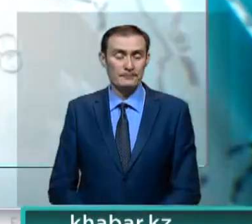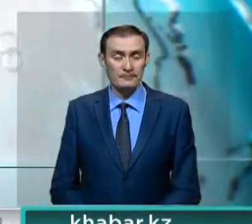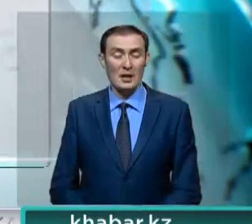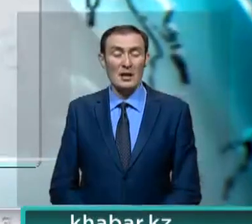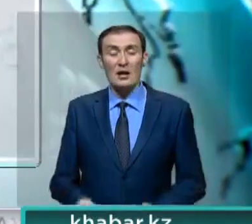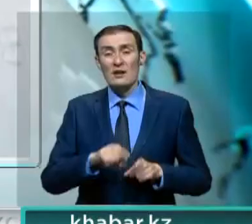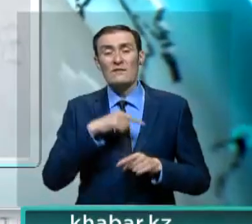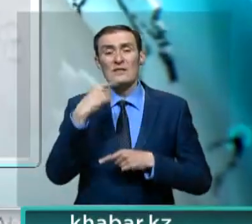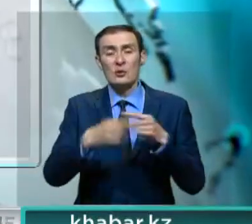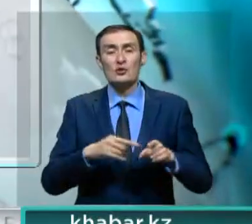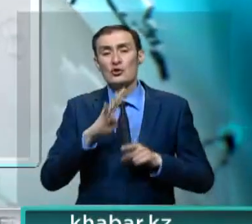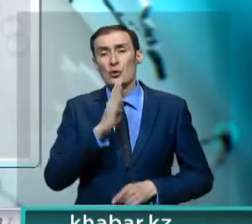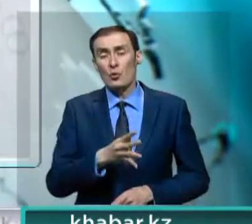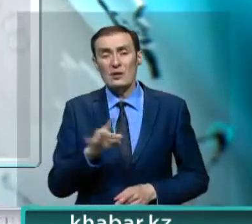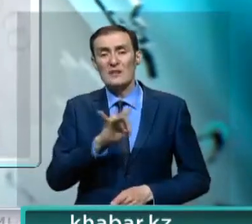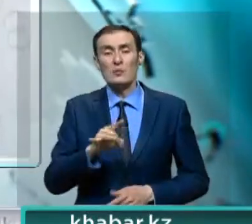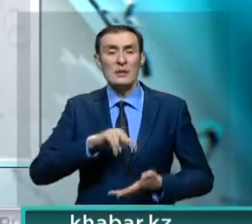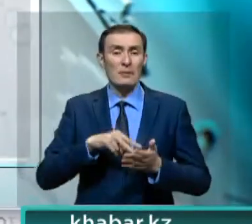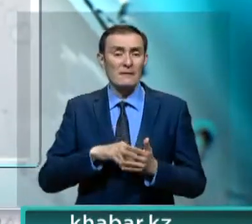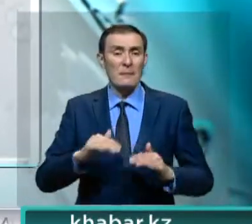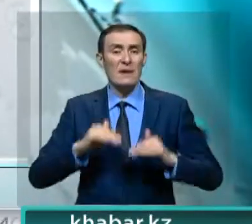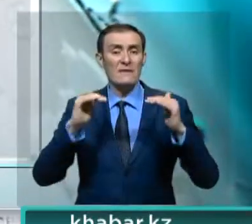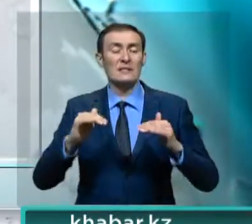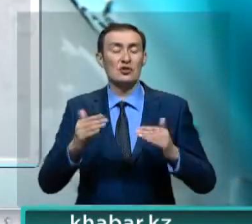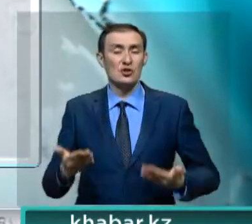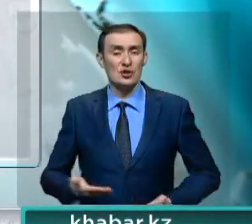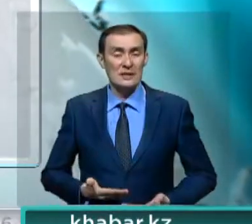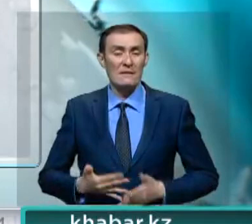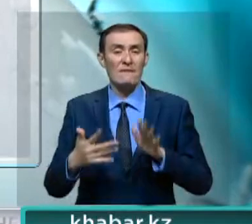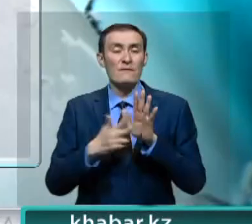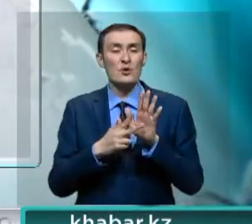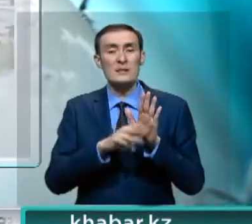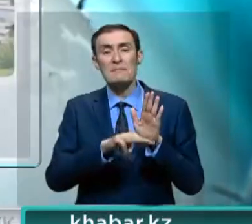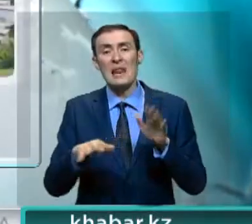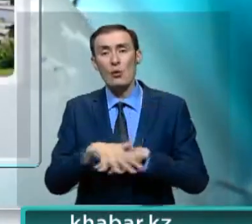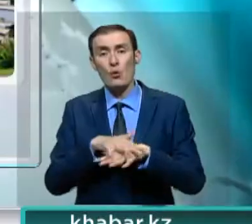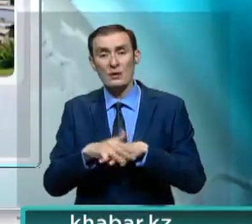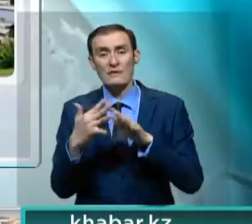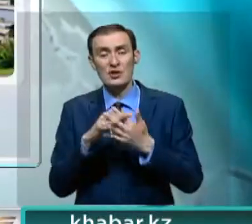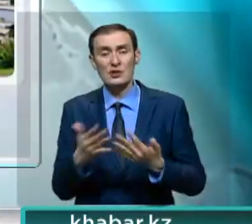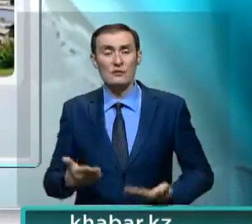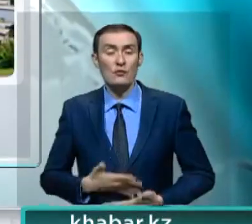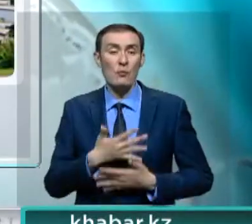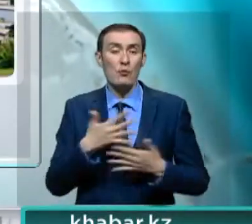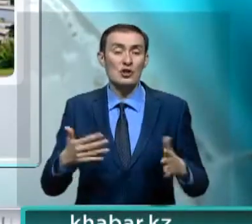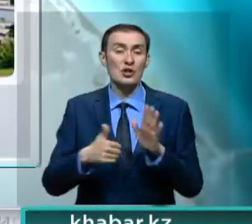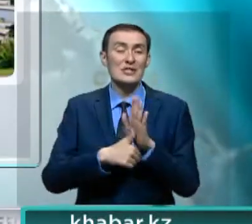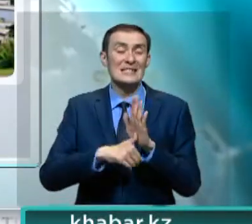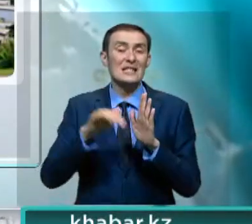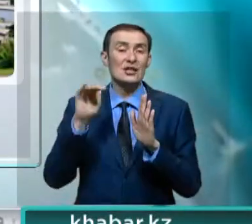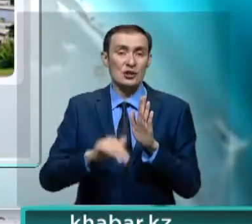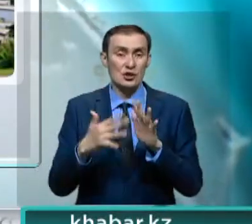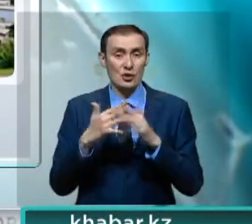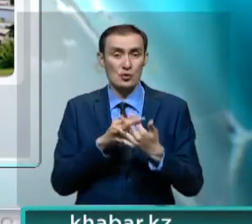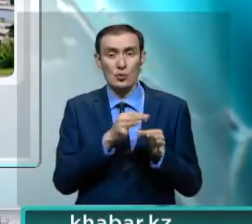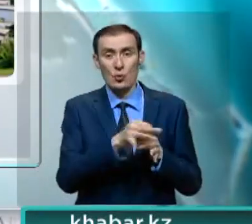же в течение следующих 4 лет в республике намерены повысить уровень жизни почти 8 миллионов сельчан, проживающих больше чем в 6 тысячах